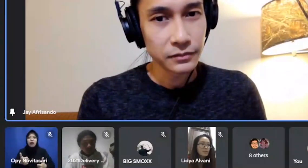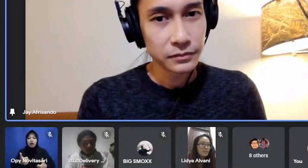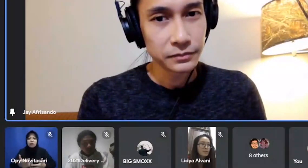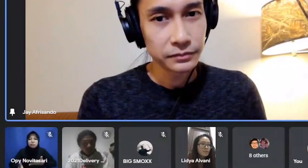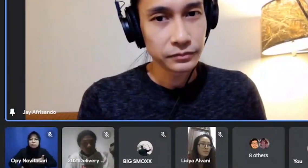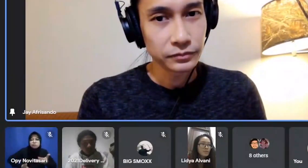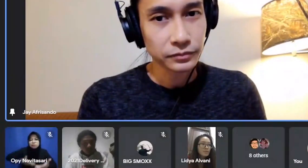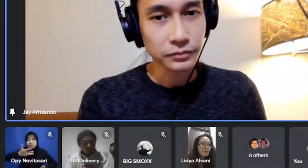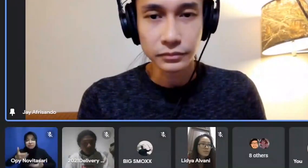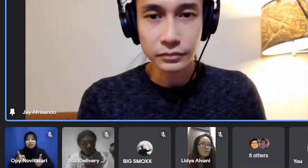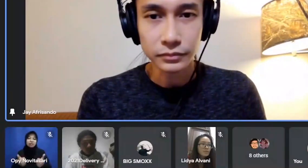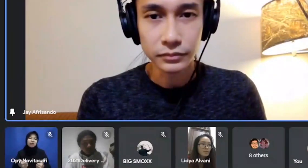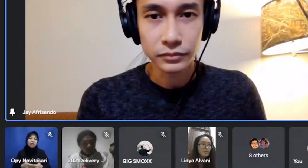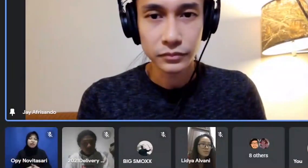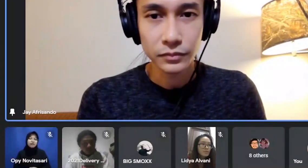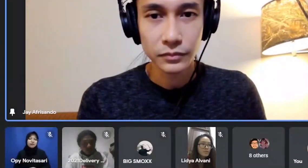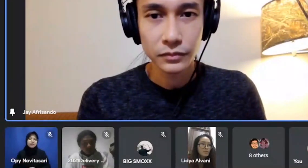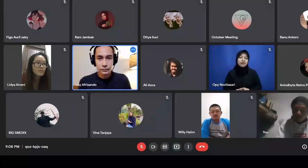bunyi